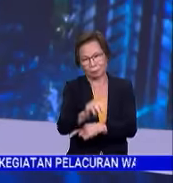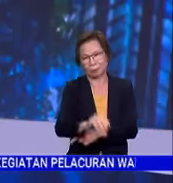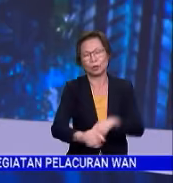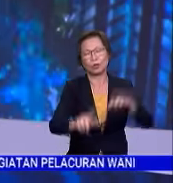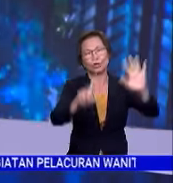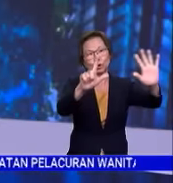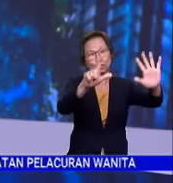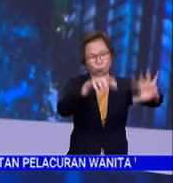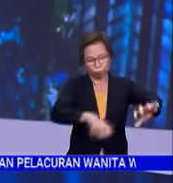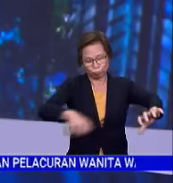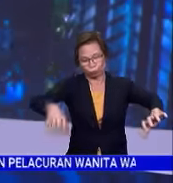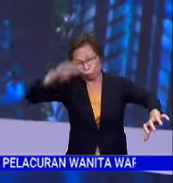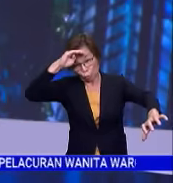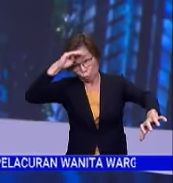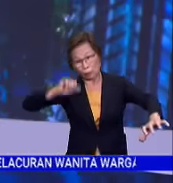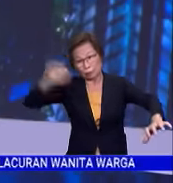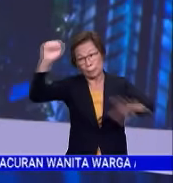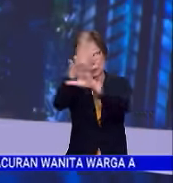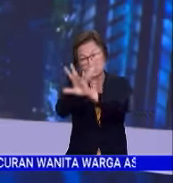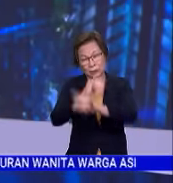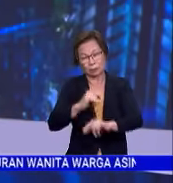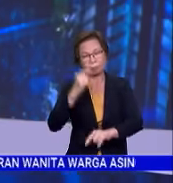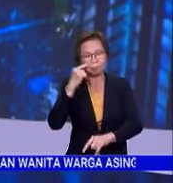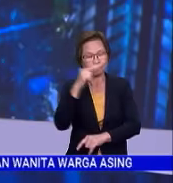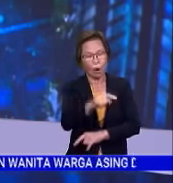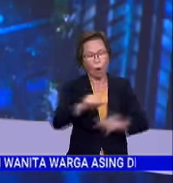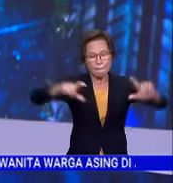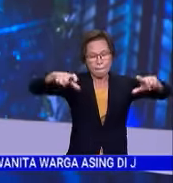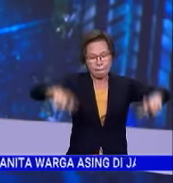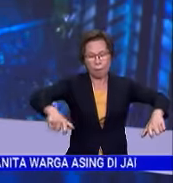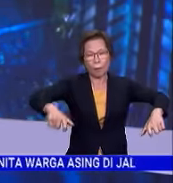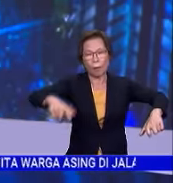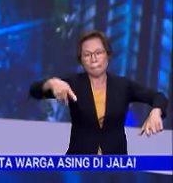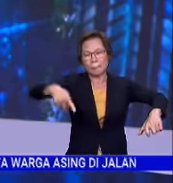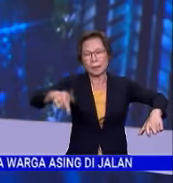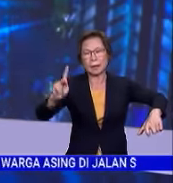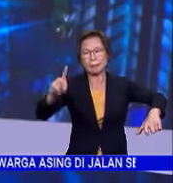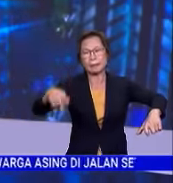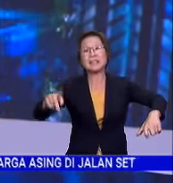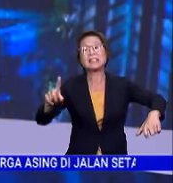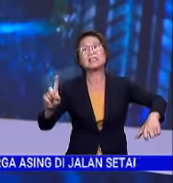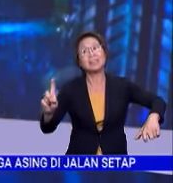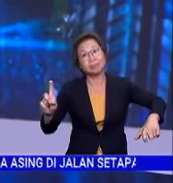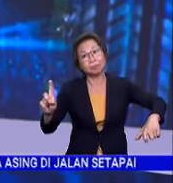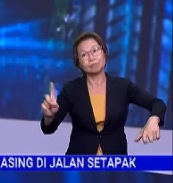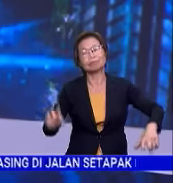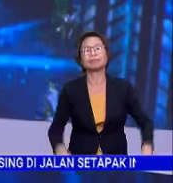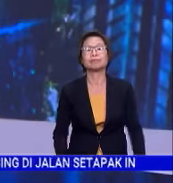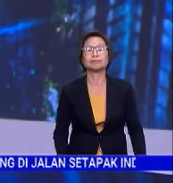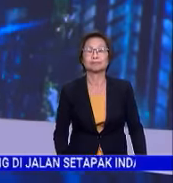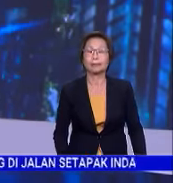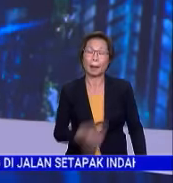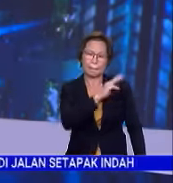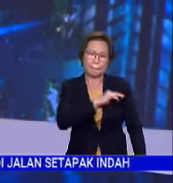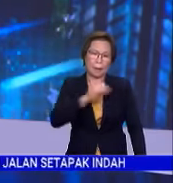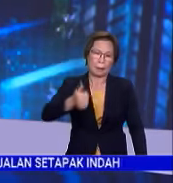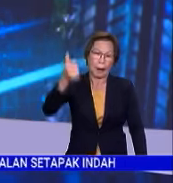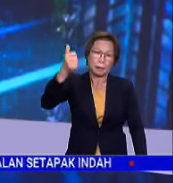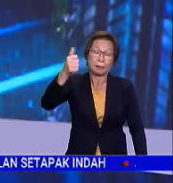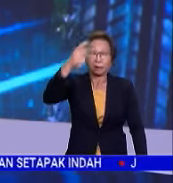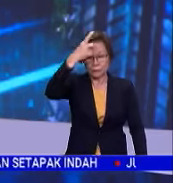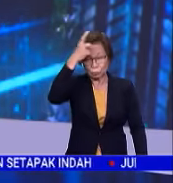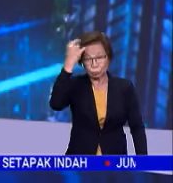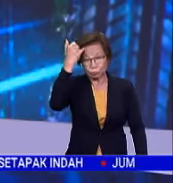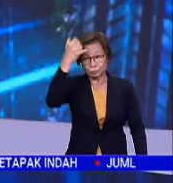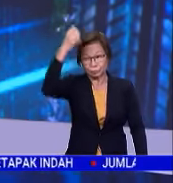7 kawasan di Johor, Sabah dan Sarawak dikenakan Perintah Kawalan Pergerakan Diperketatkan PKPD. Menurut Menteri Kanan Pertahanan Datuk